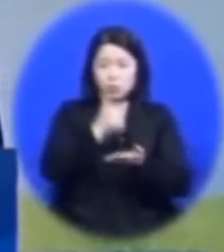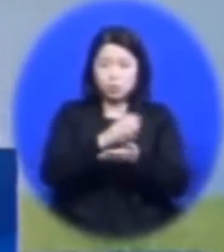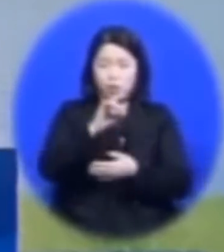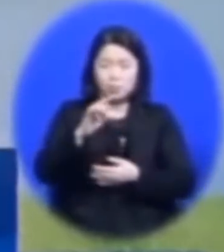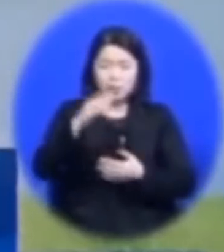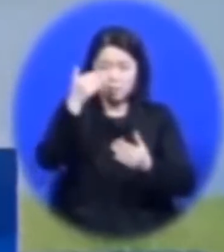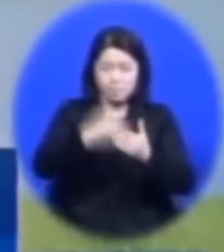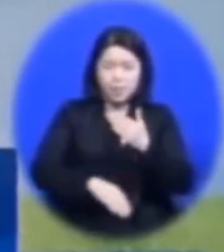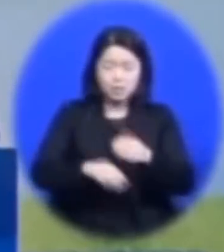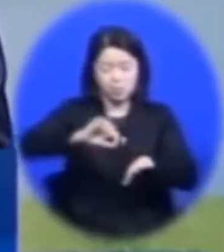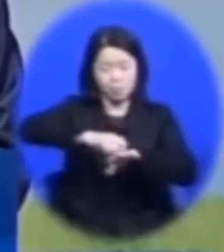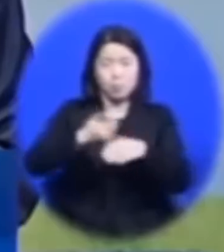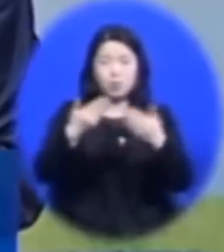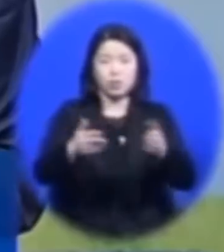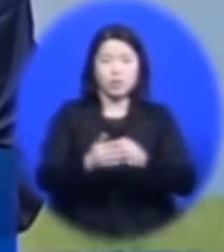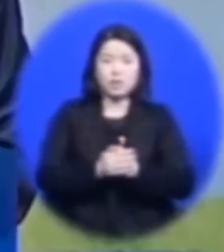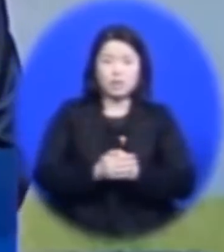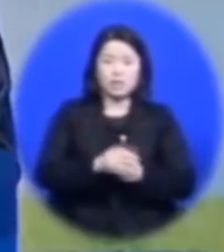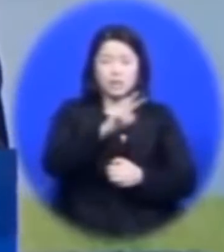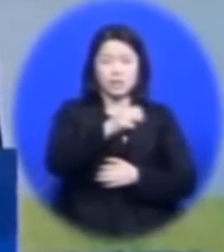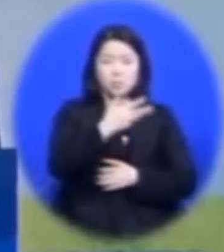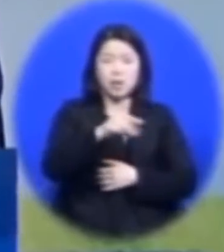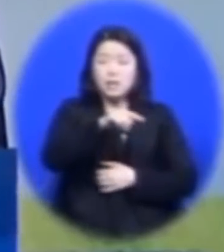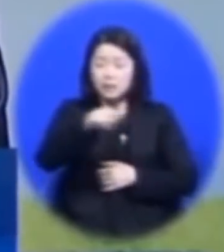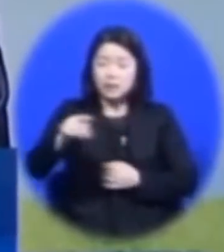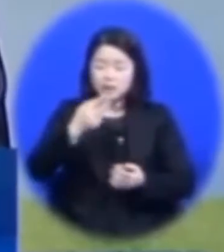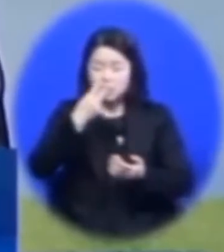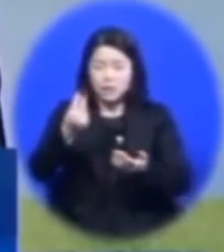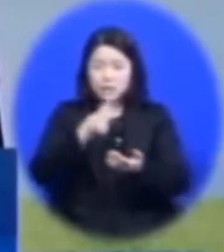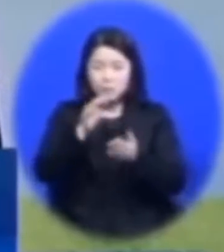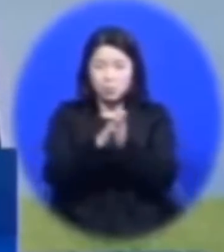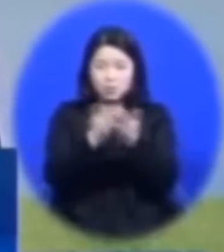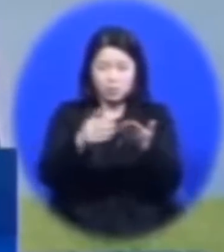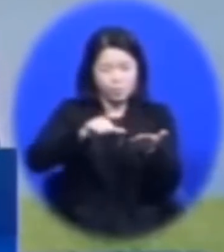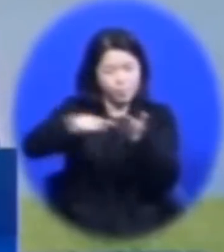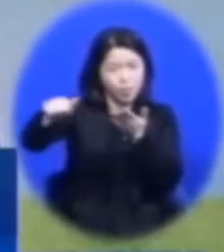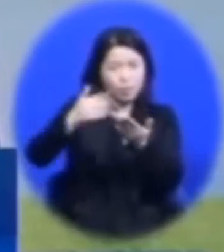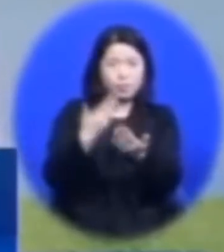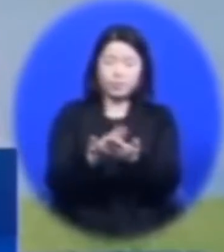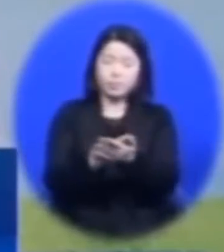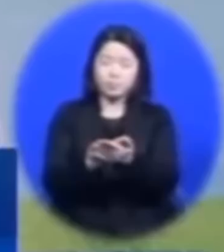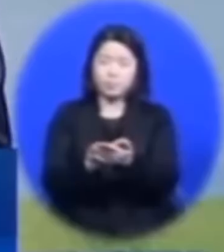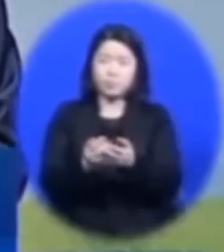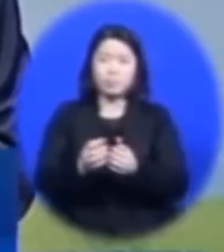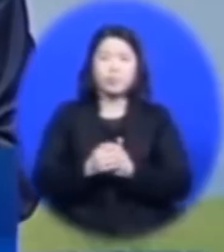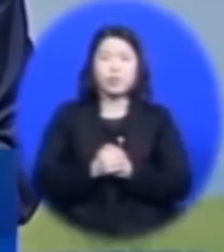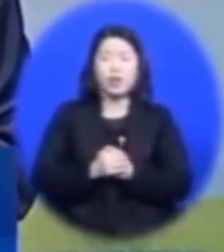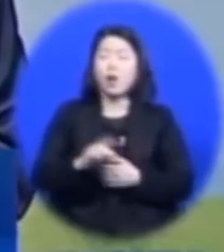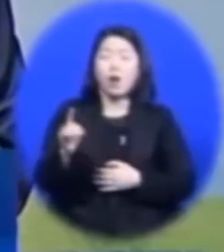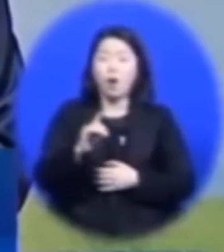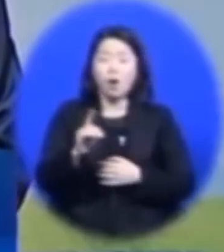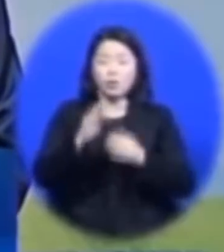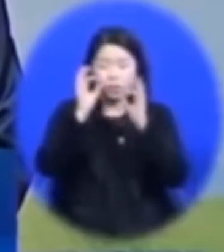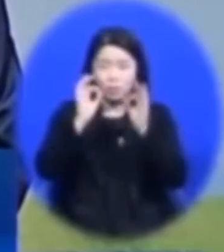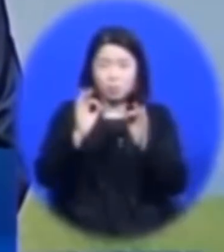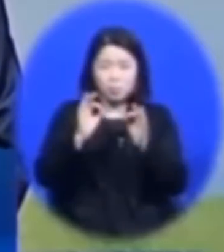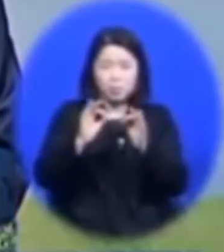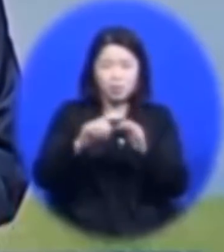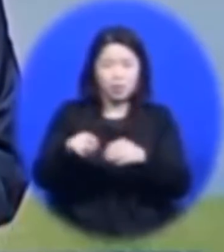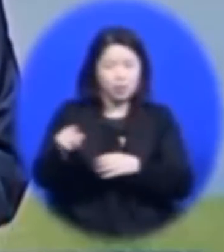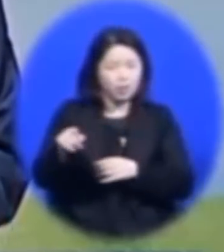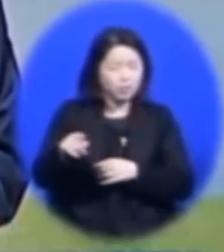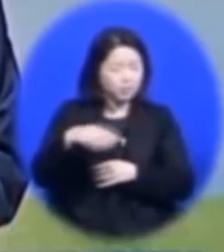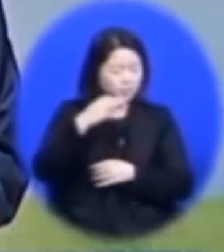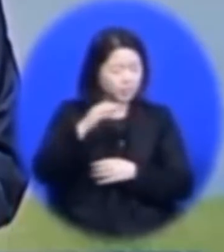벌 해 주소서 이 18절에 그들을 책명 에 책에서 지워버려 주소서 어떻게 보면서 유치해 보이는 기도